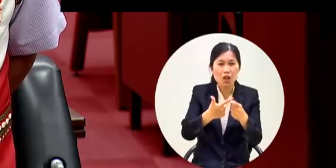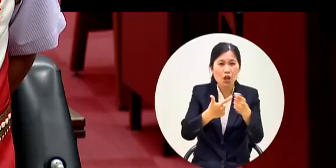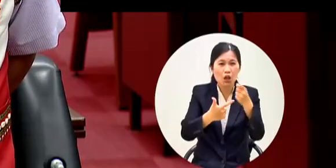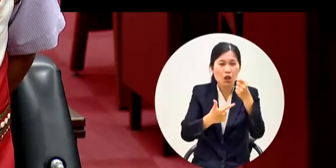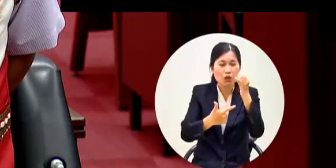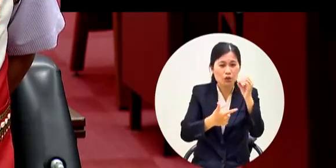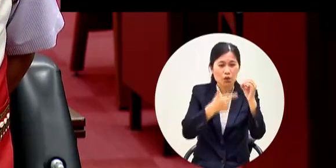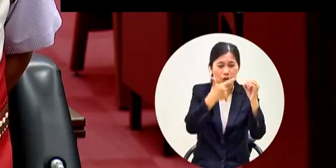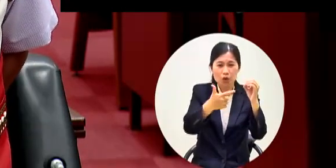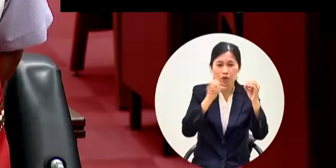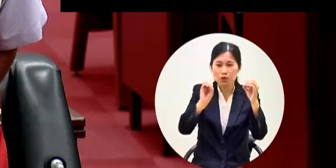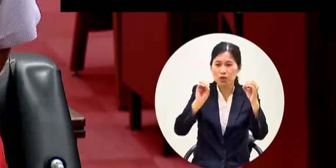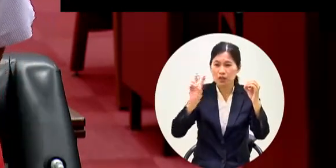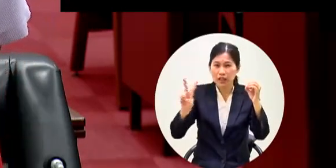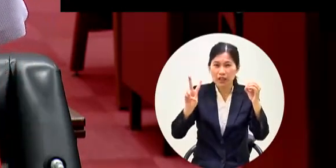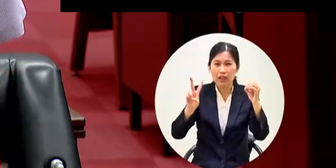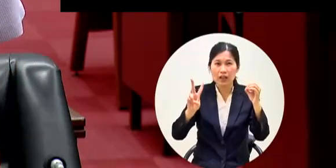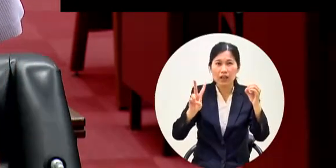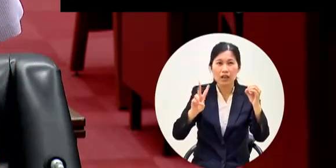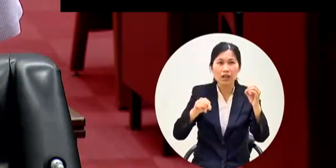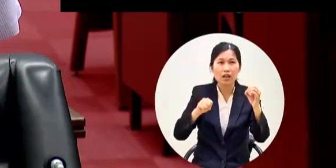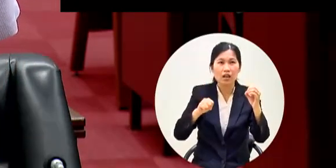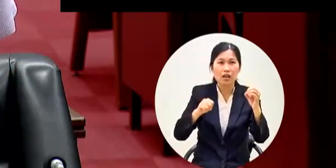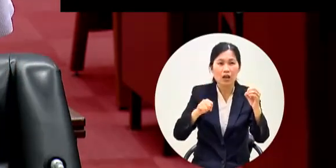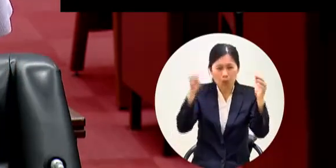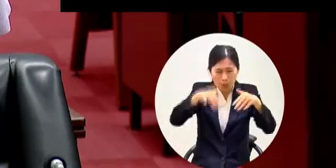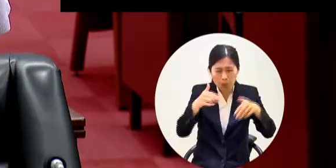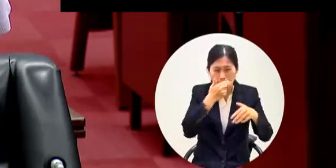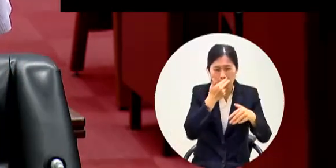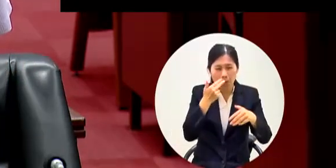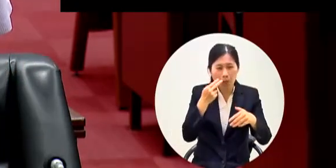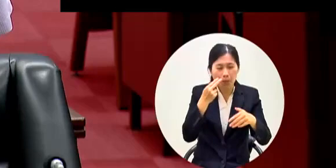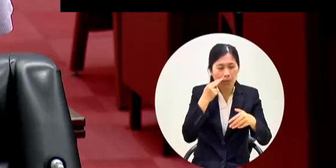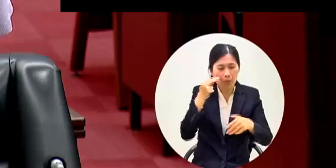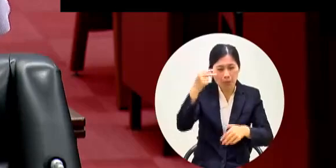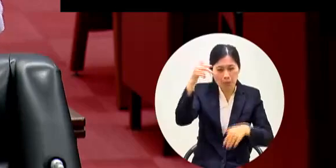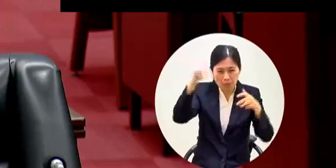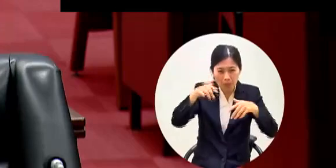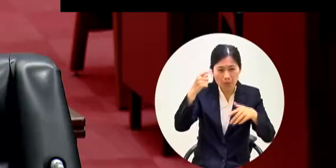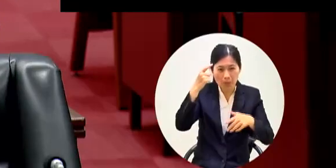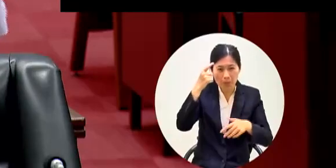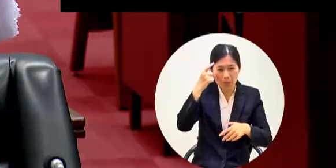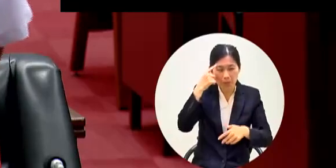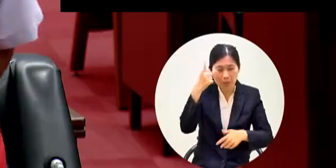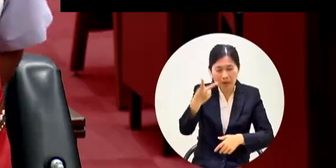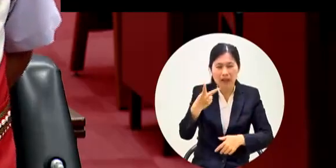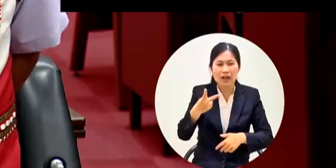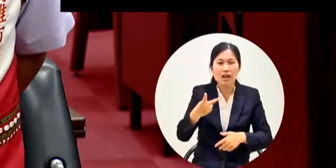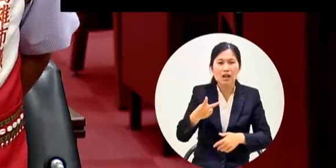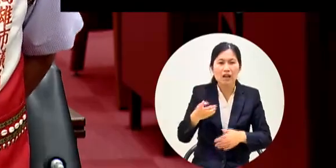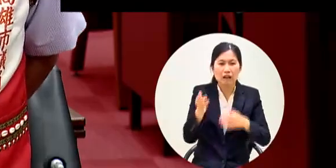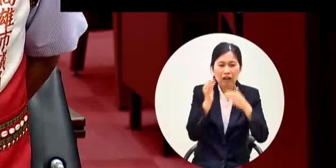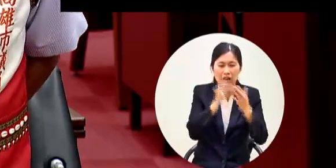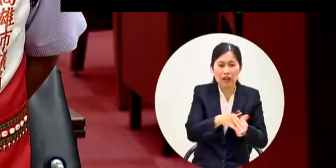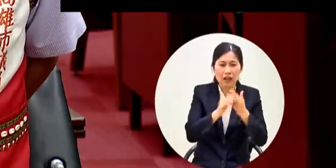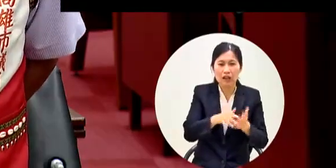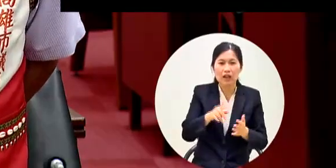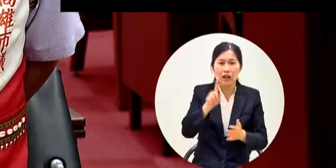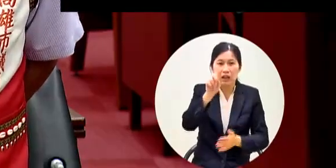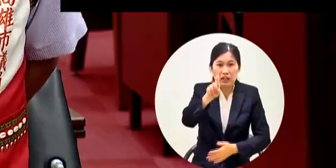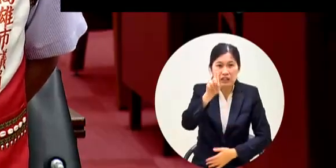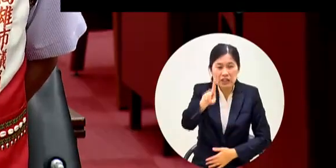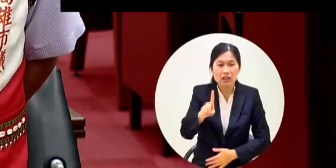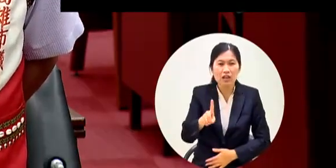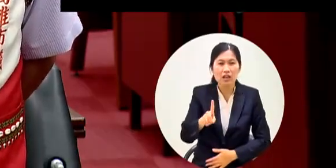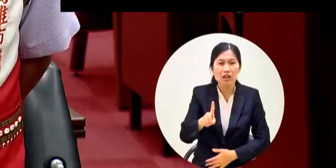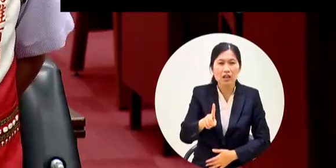落。昨天你看了，以你的专家，你都知道这个要怎么去来处